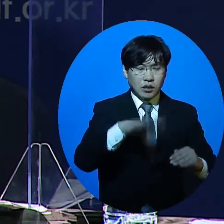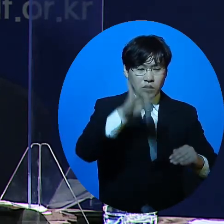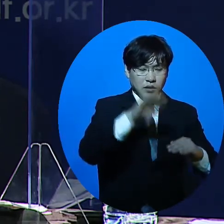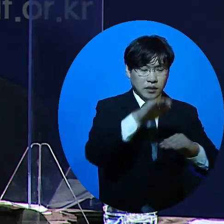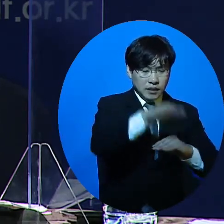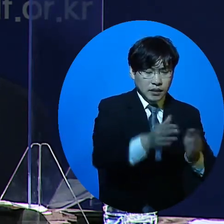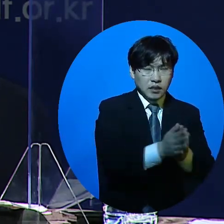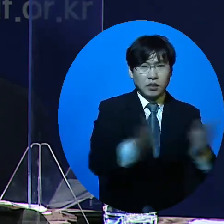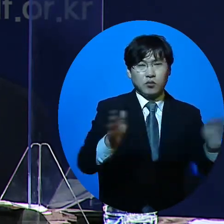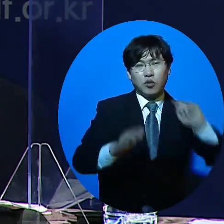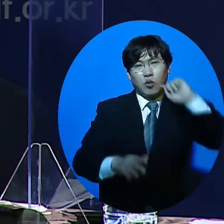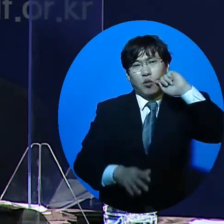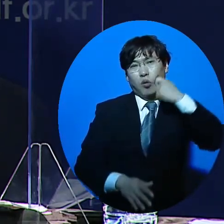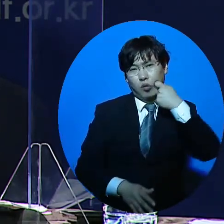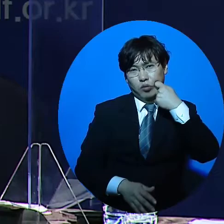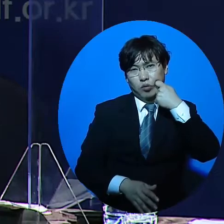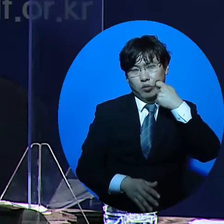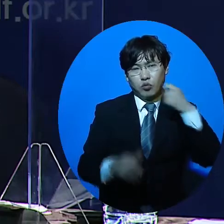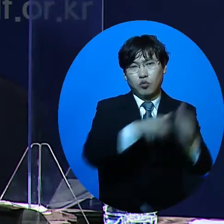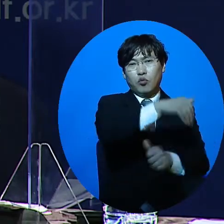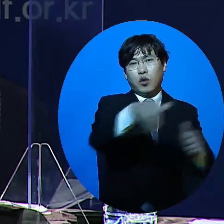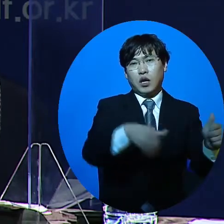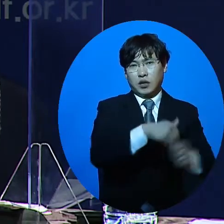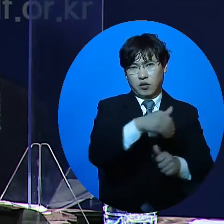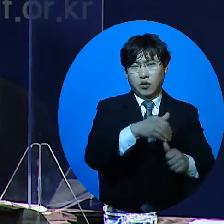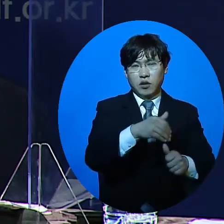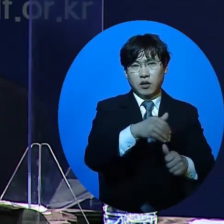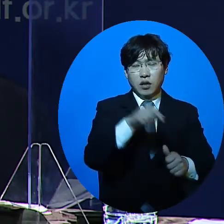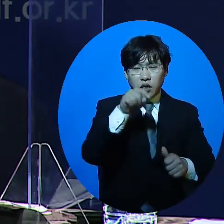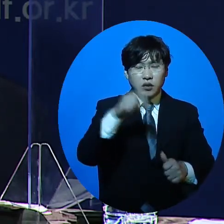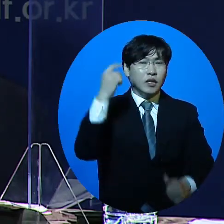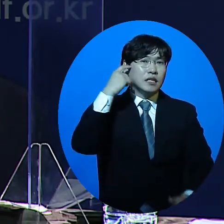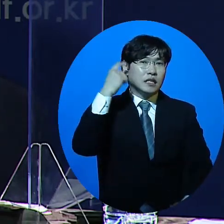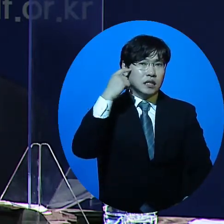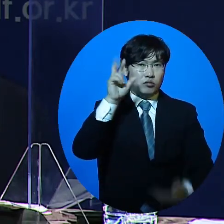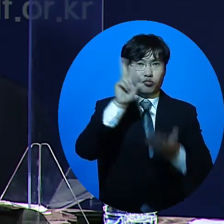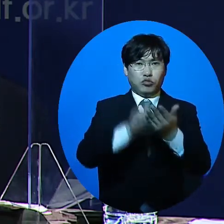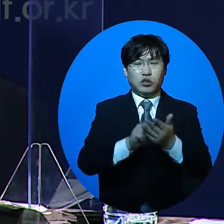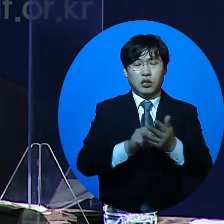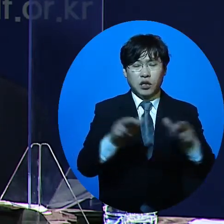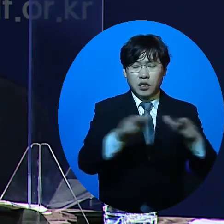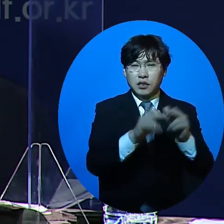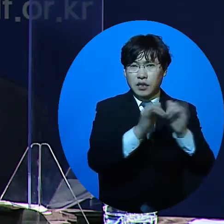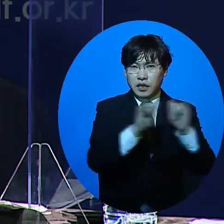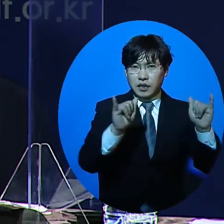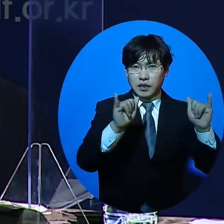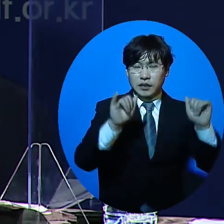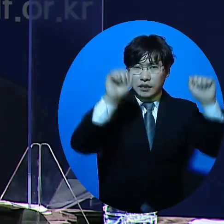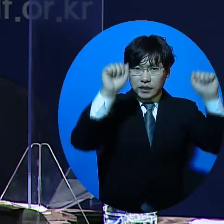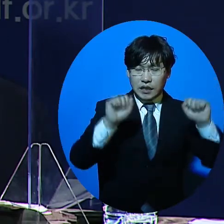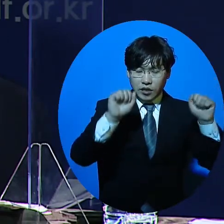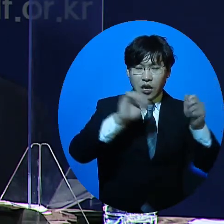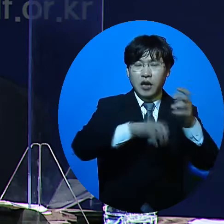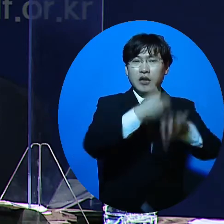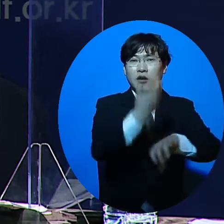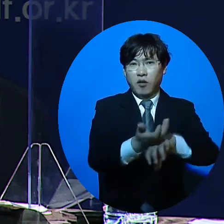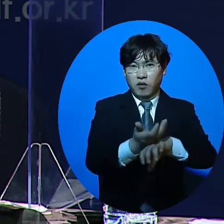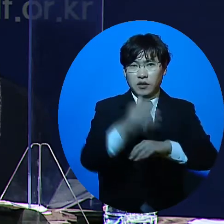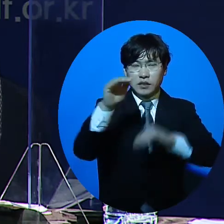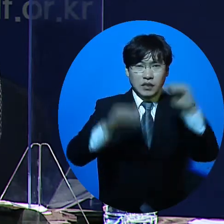막히는 경우가 많습니다. 이게 바로 인식인데요. 장애인 체육의